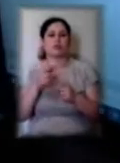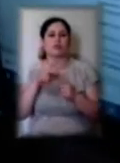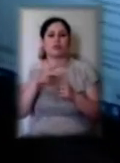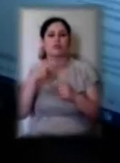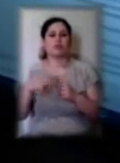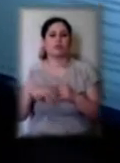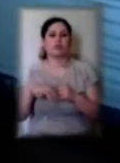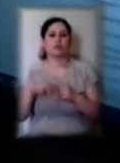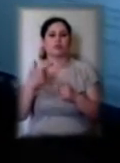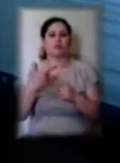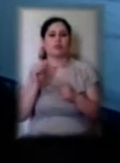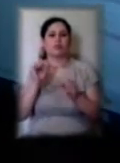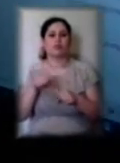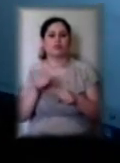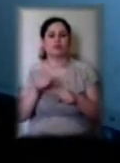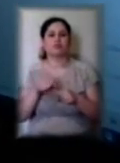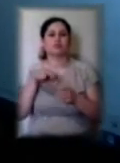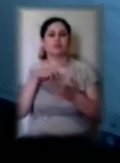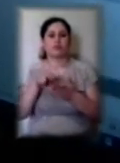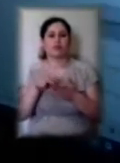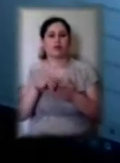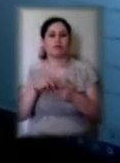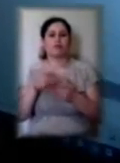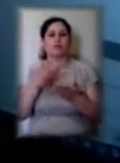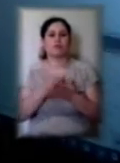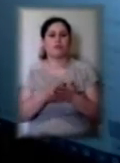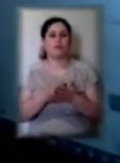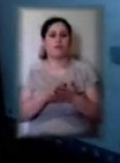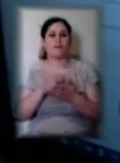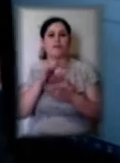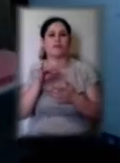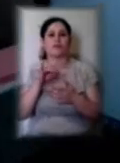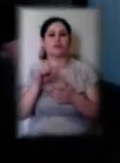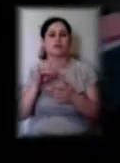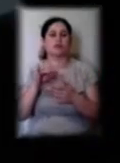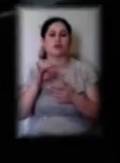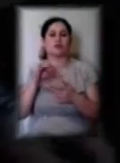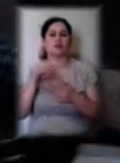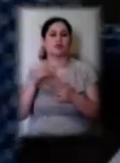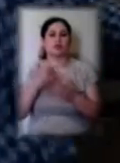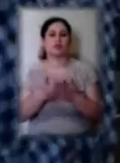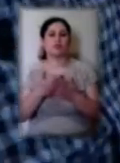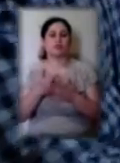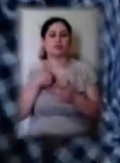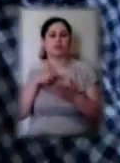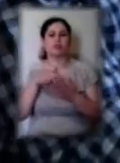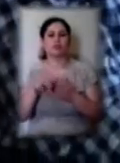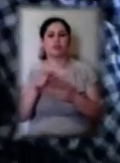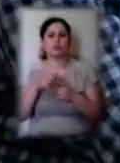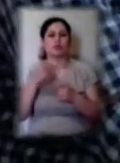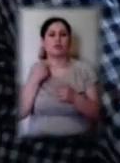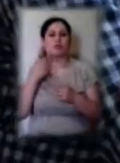де можна зайти до свого визначення результатів і, наприклад, ось я заходжу до англійська мова